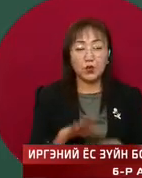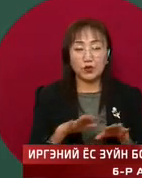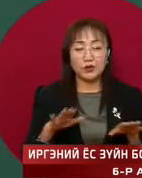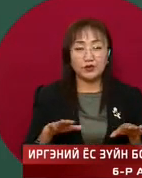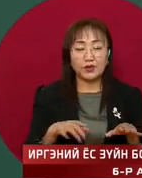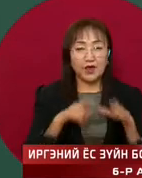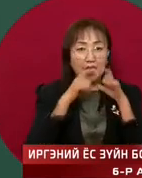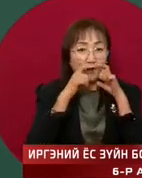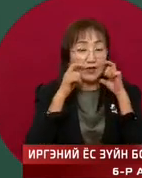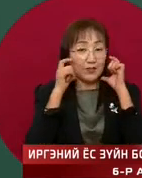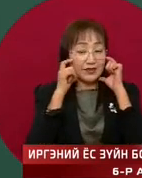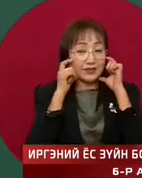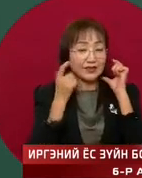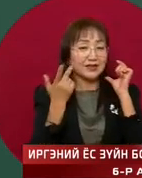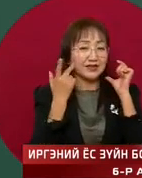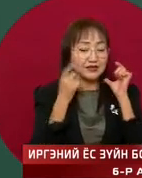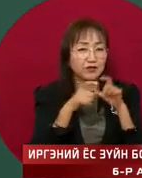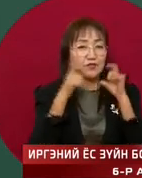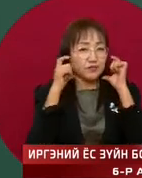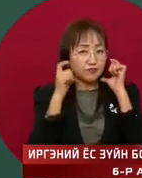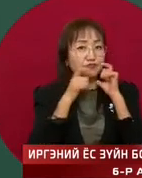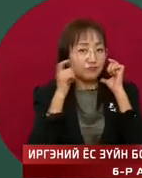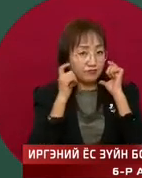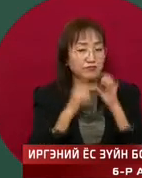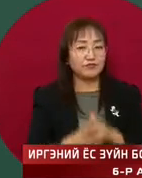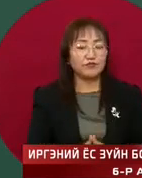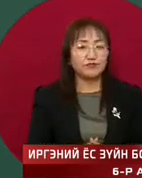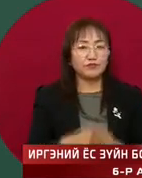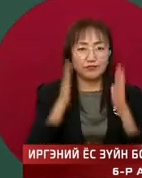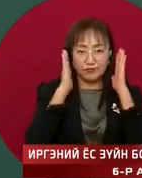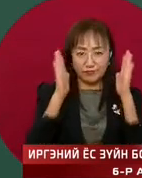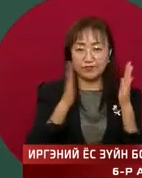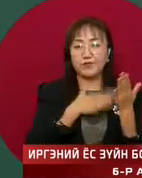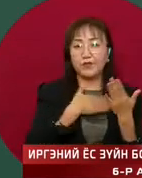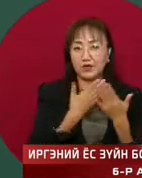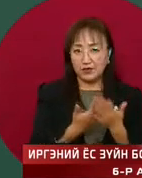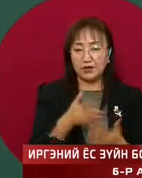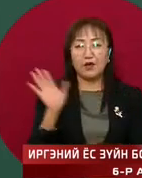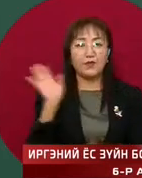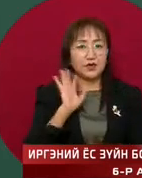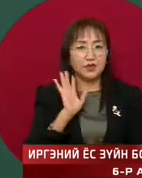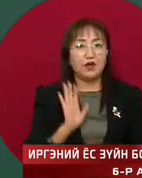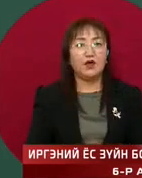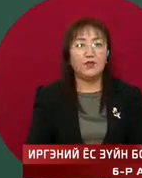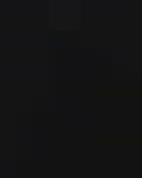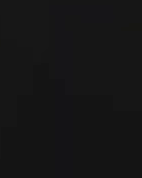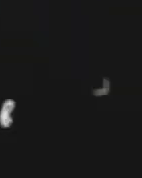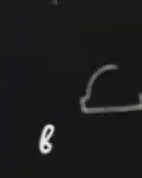Хүүхдүүд мэ, амныхаа маскыг тогтмол зүүж хэвшээрэй. Анхаарал тавьсан баярлалаа. Баяртай хүүхдүүдээ.